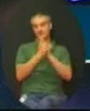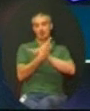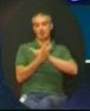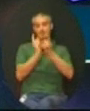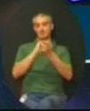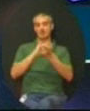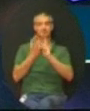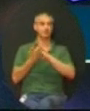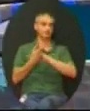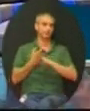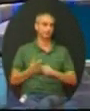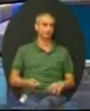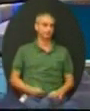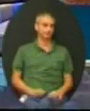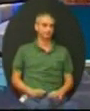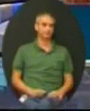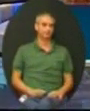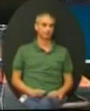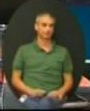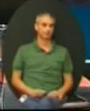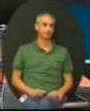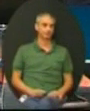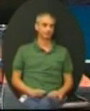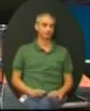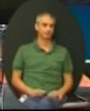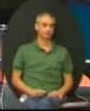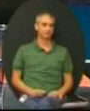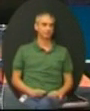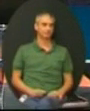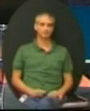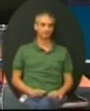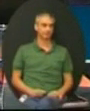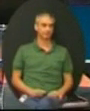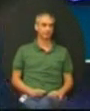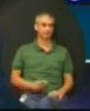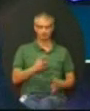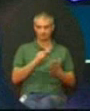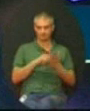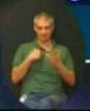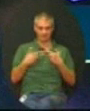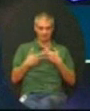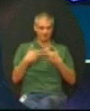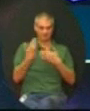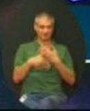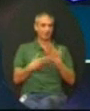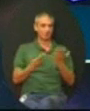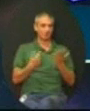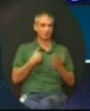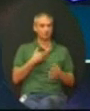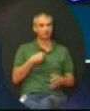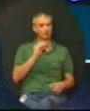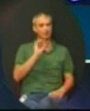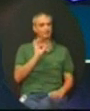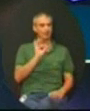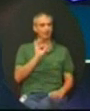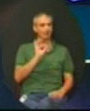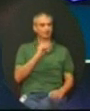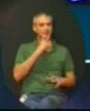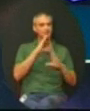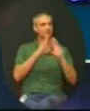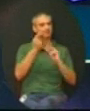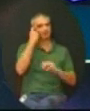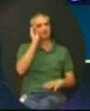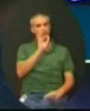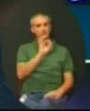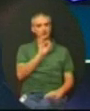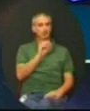ברקע, עוד מילה, עוד מילה. אבל רגע, אני פשוט, אני... אתה לא יכול להפחיד אותה. רק מכיוון שאנחנו ככה מתקרבים מאוד לסיום, אני ארצה באמת ככה שתסכם לי את העמדה